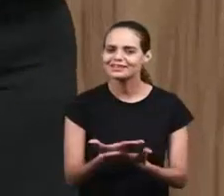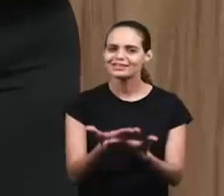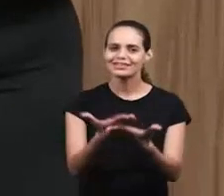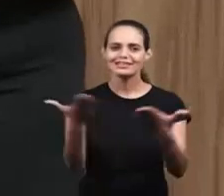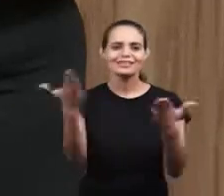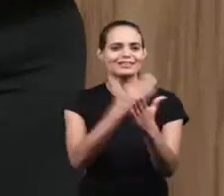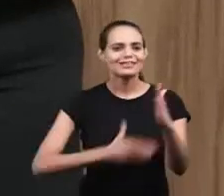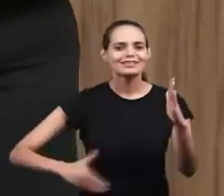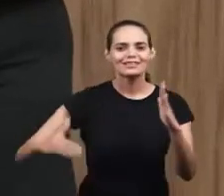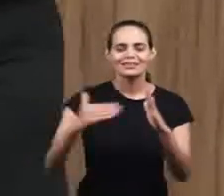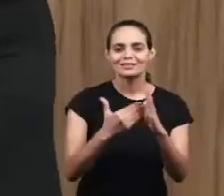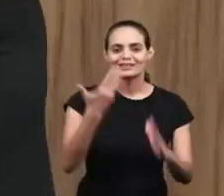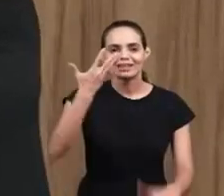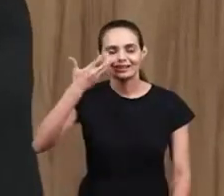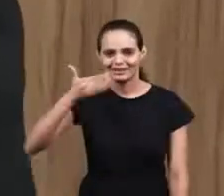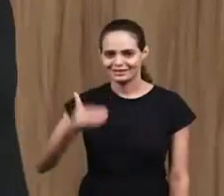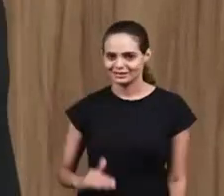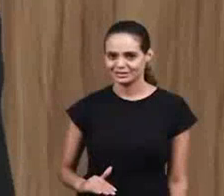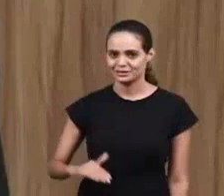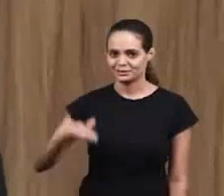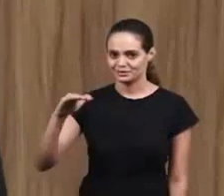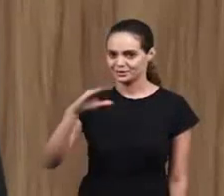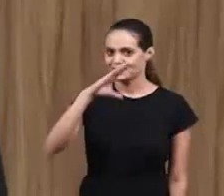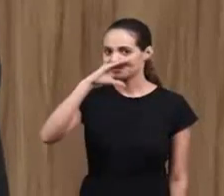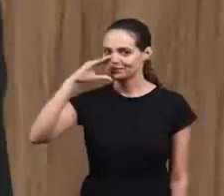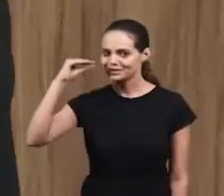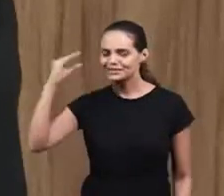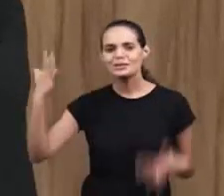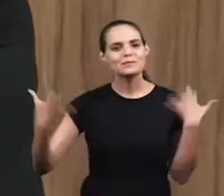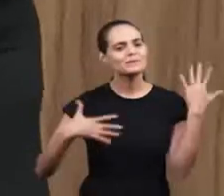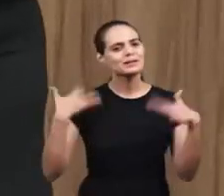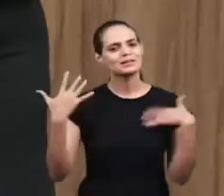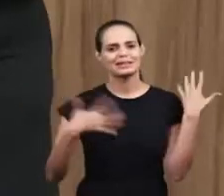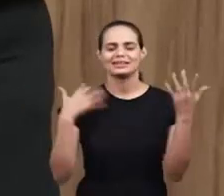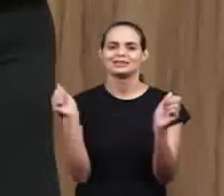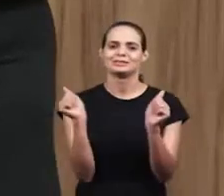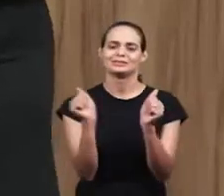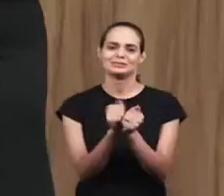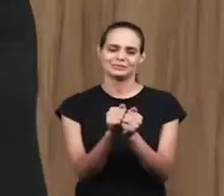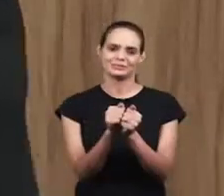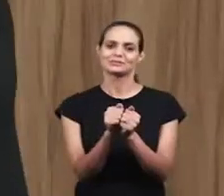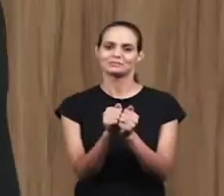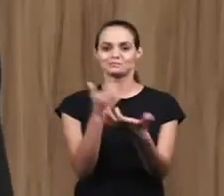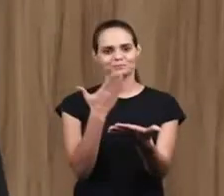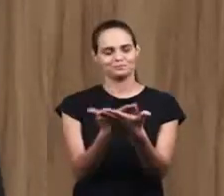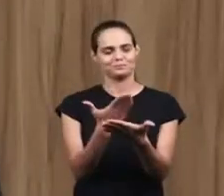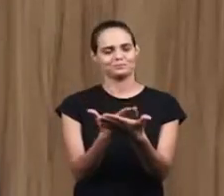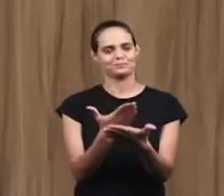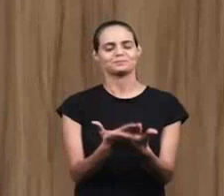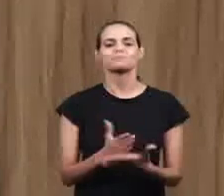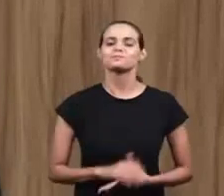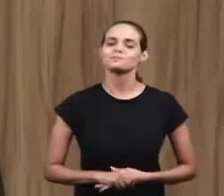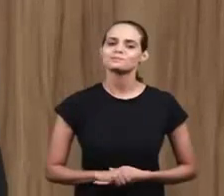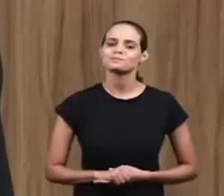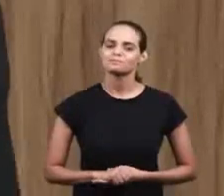mit der Lehrerin Janaí Nazomaki. É uma alegria estarmos juntos para mais uma aula. Essa semana recebemos